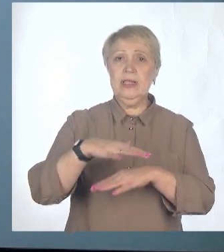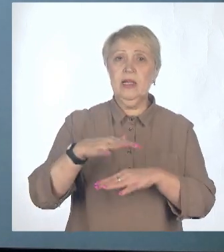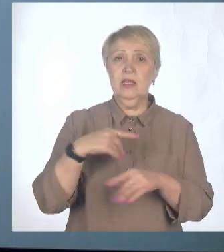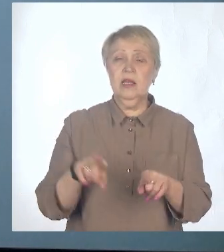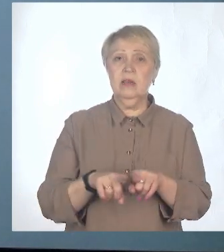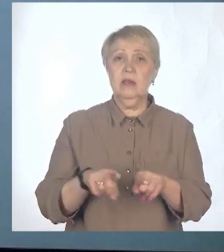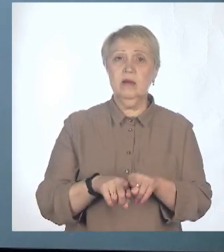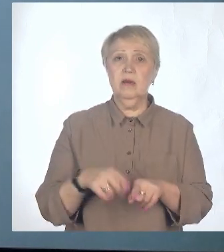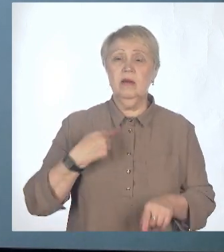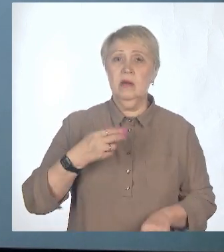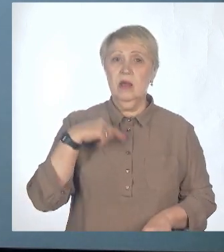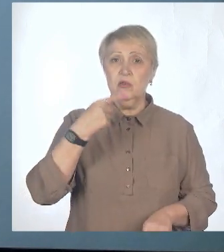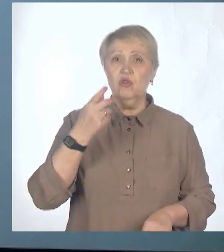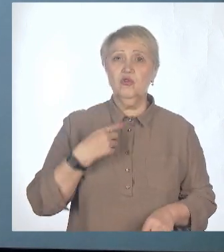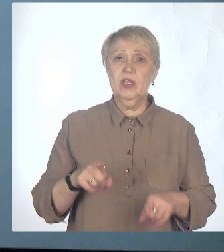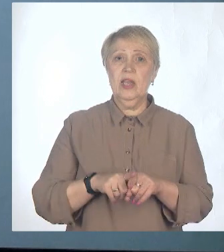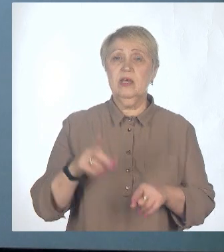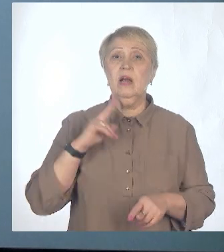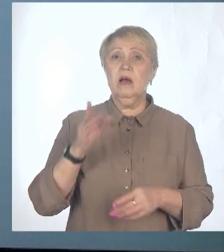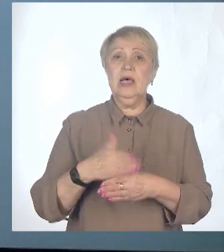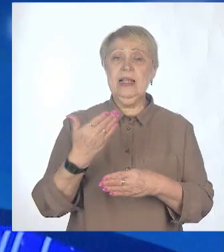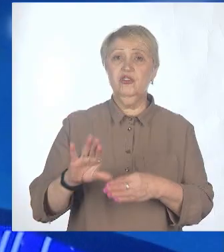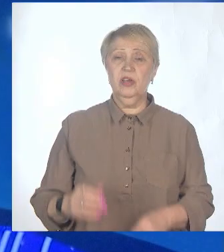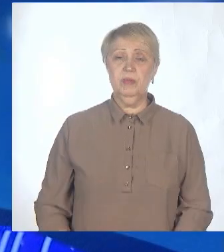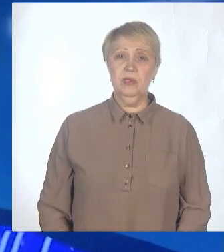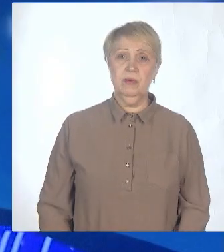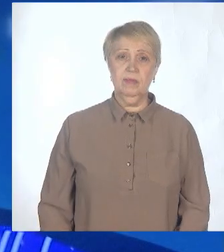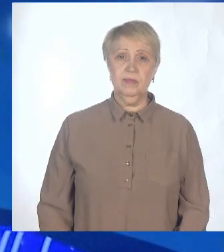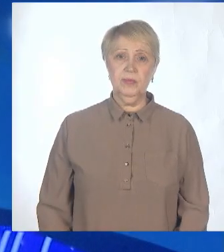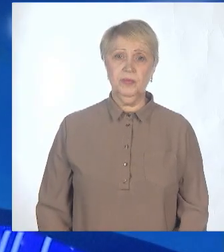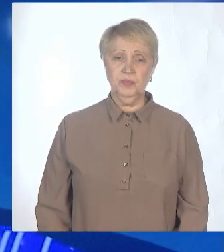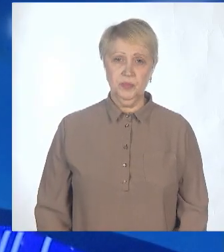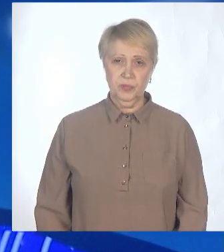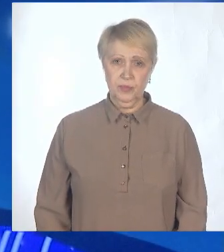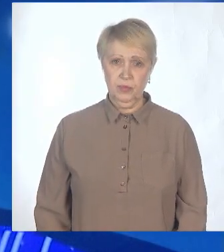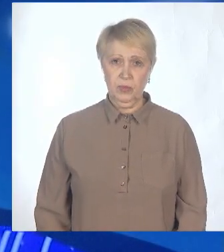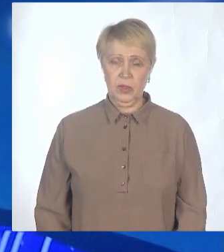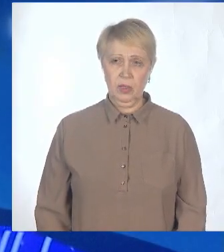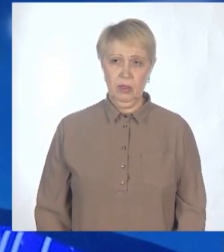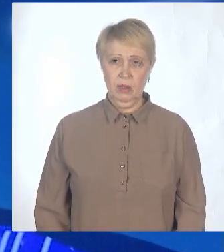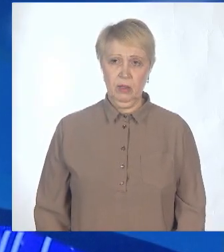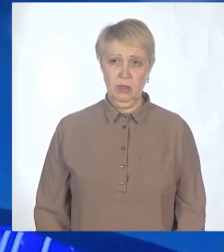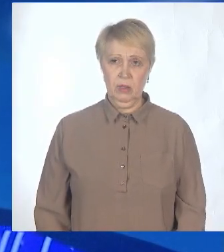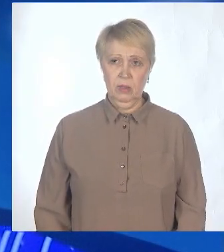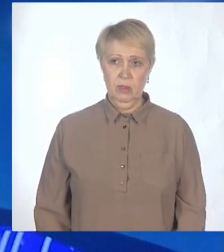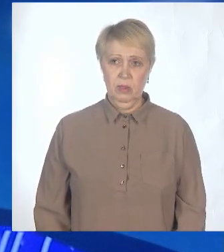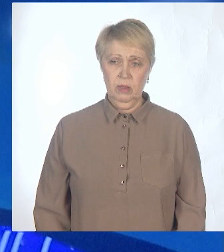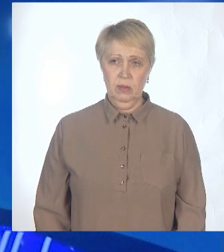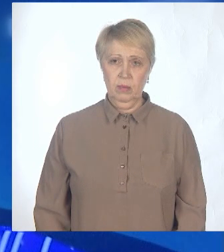Дальнем Востоке либо в Хабаровском крае как-то отличаемся. Хорошо, но тем не менее, рынок, вот